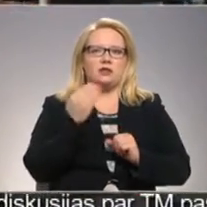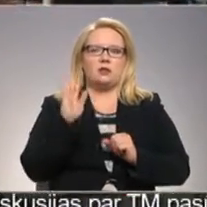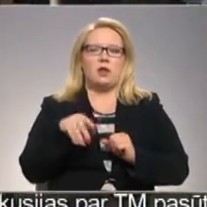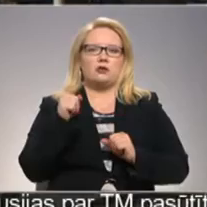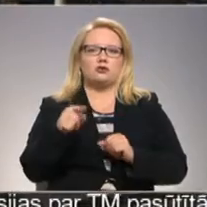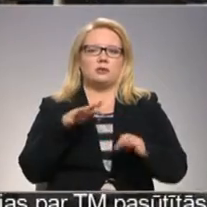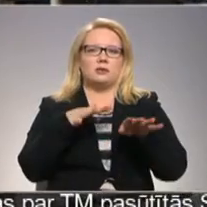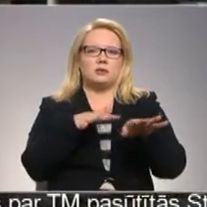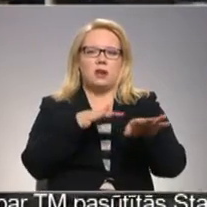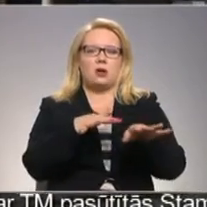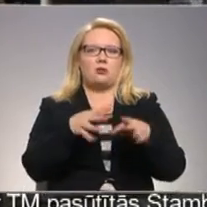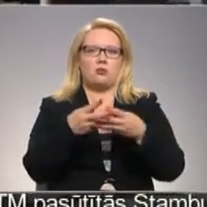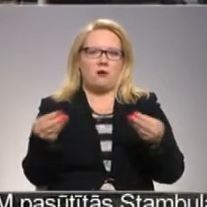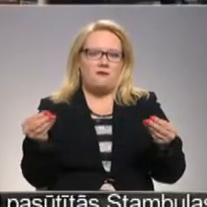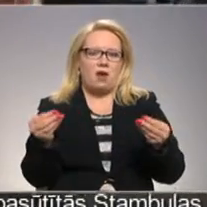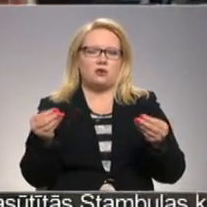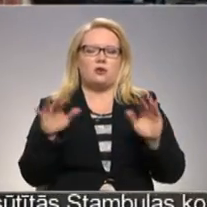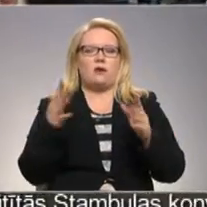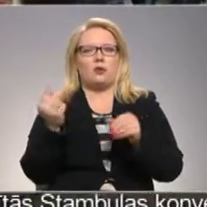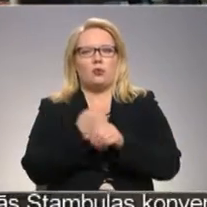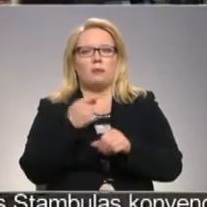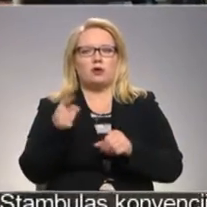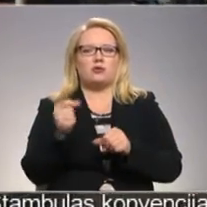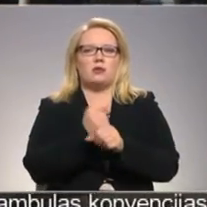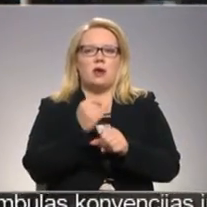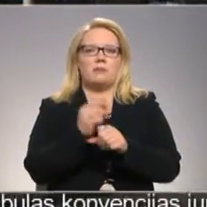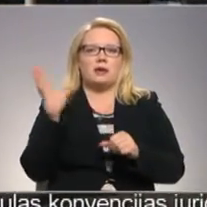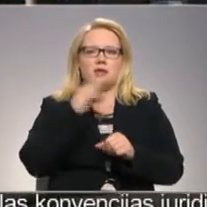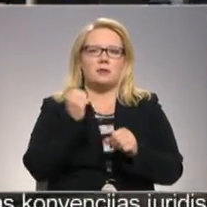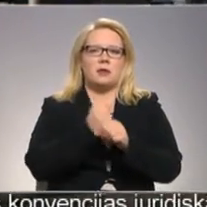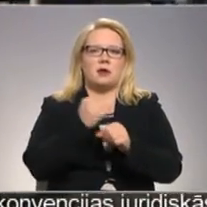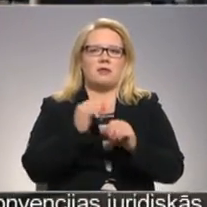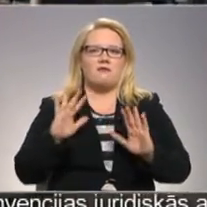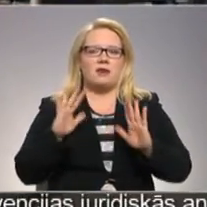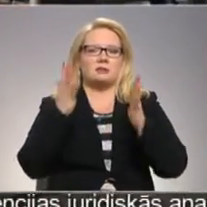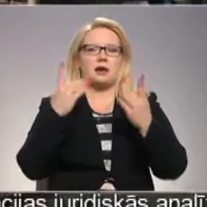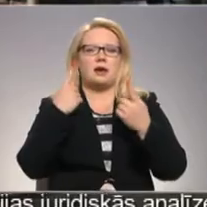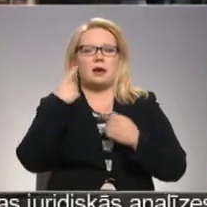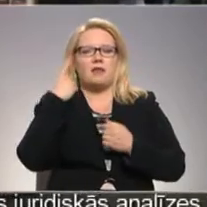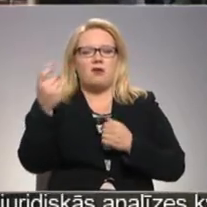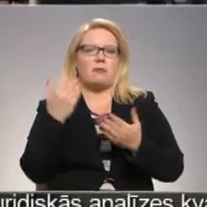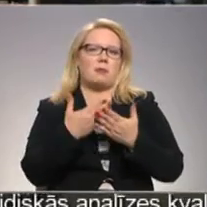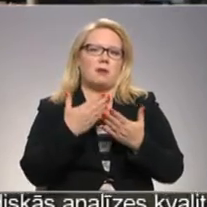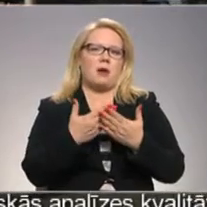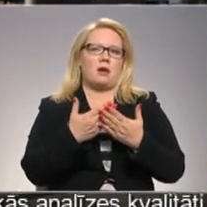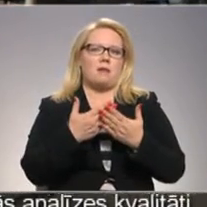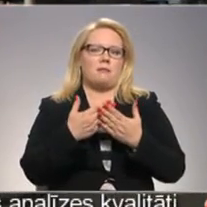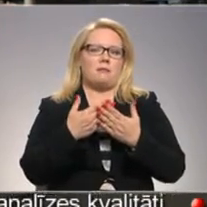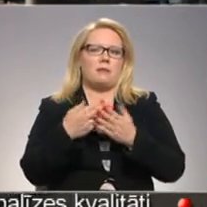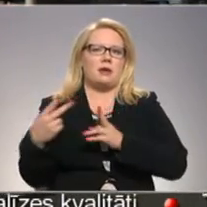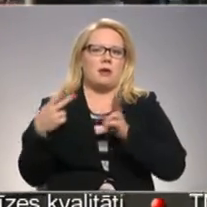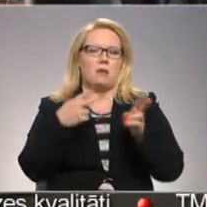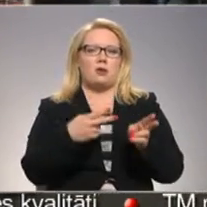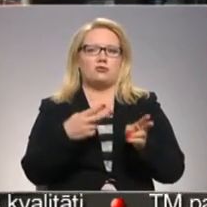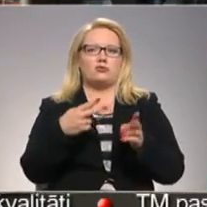šos te sastrēgumus novērstu, vai nu, tomēr šo darbu iespējams darīt kaut kā veiksmīgāk, informējot, piemēram, iebraucošos